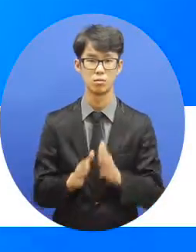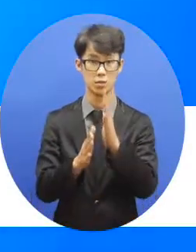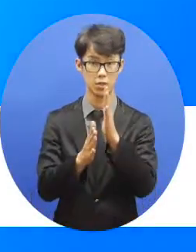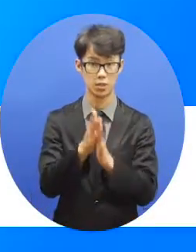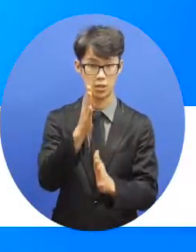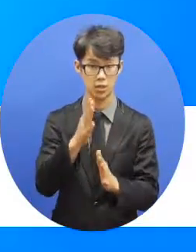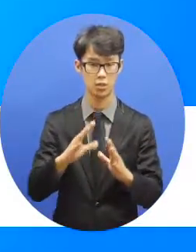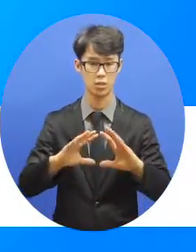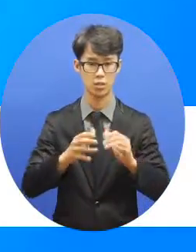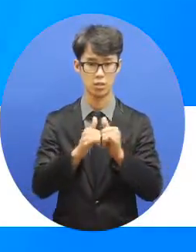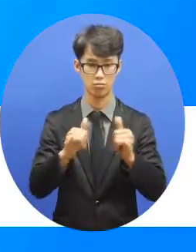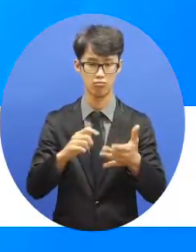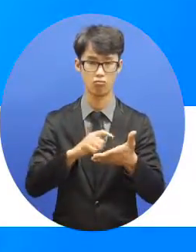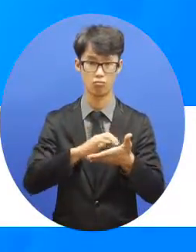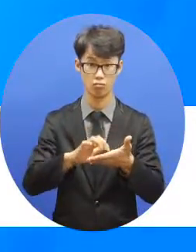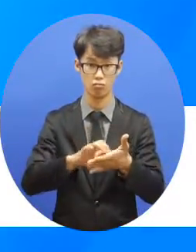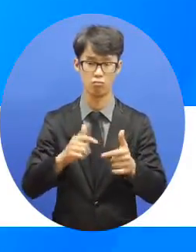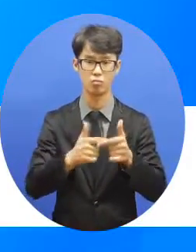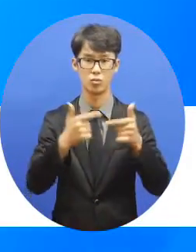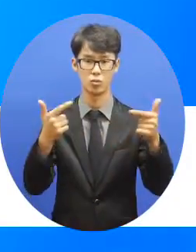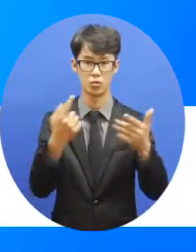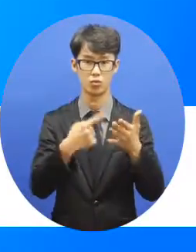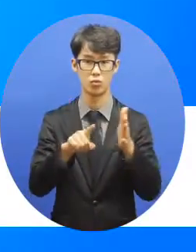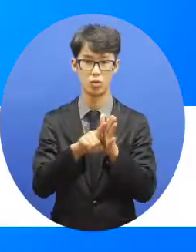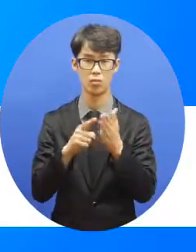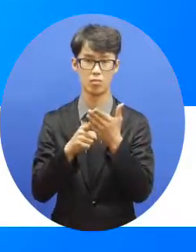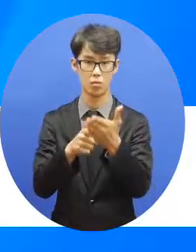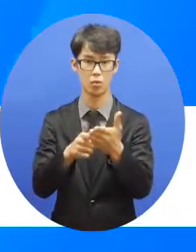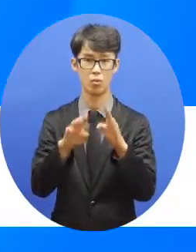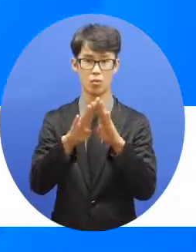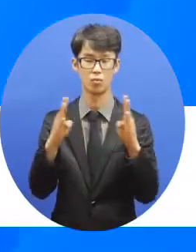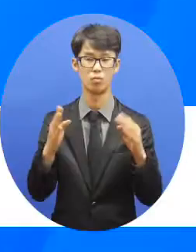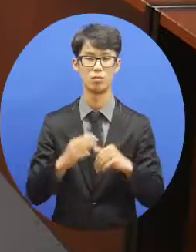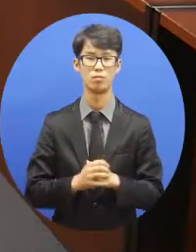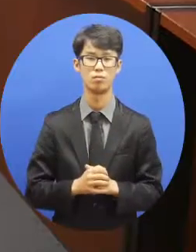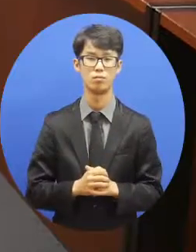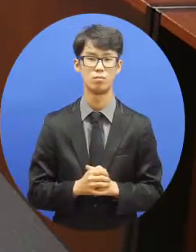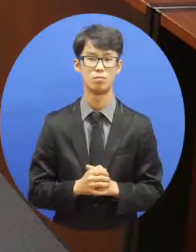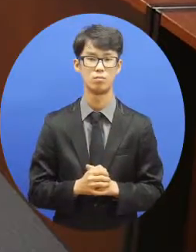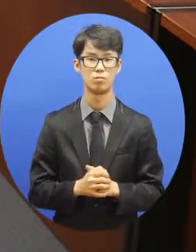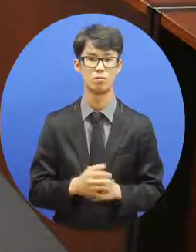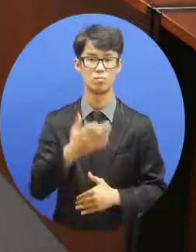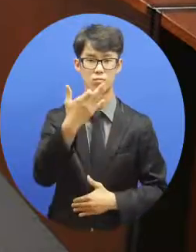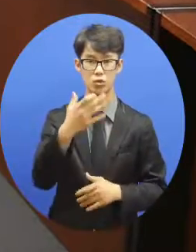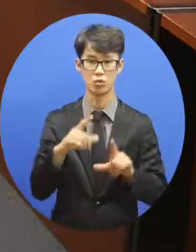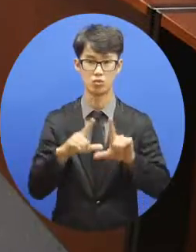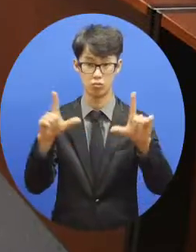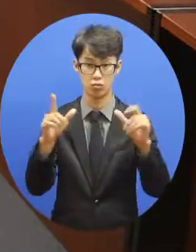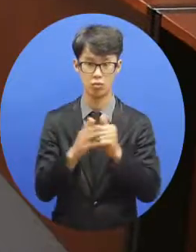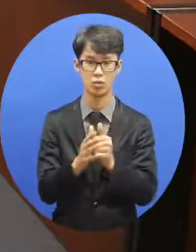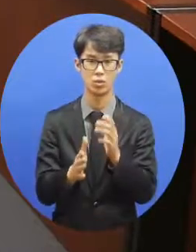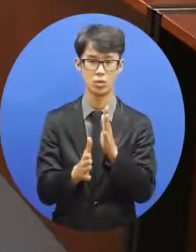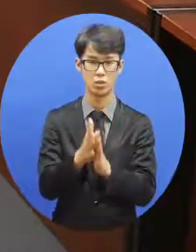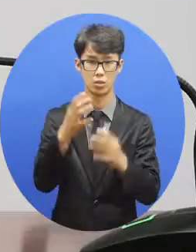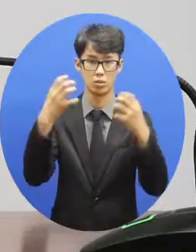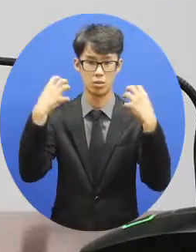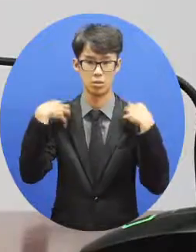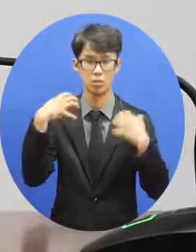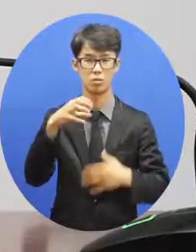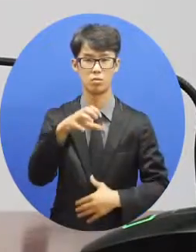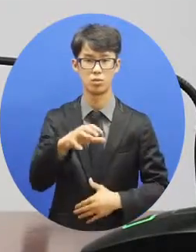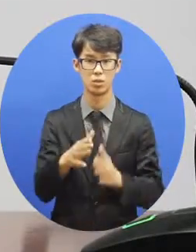공주시 인구늘리기 시책발굴과 추진계획보고회가 개최됐습니다. 지난 19일 공주시청